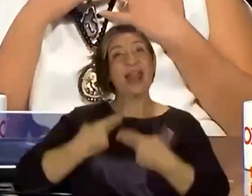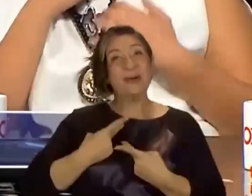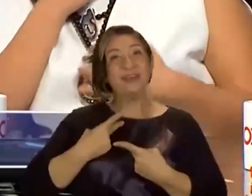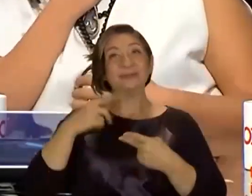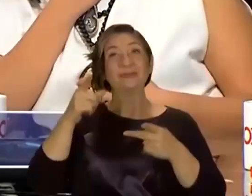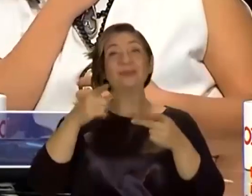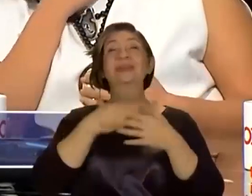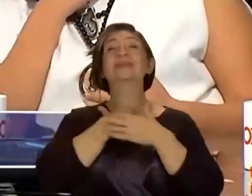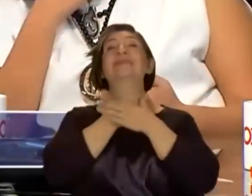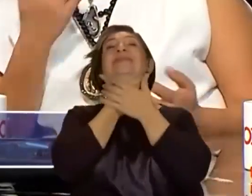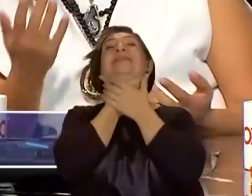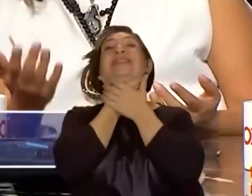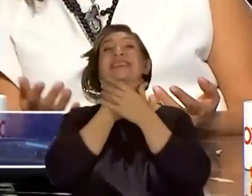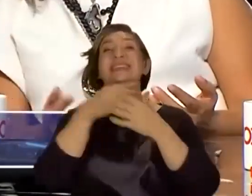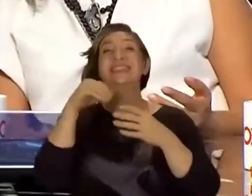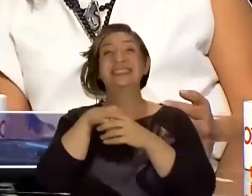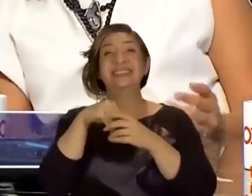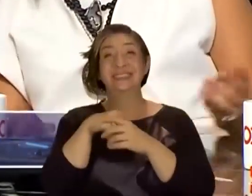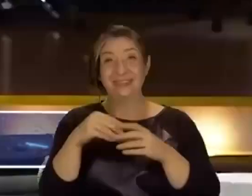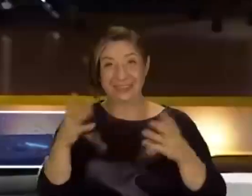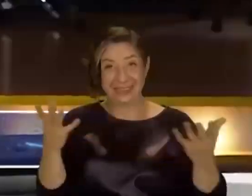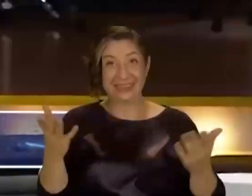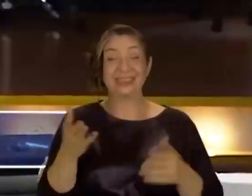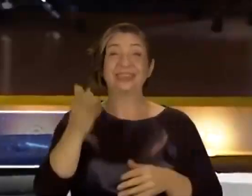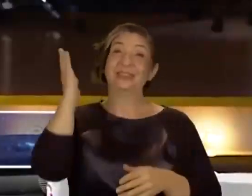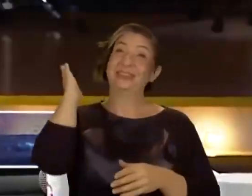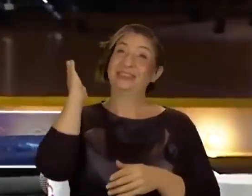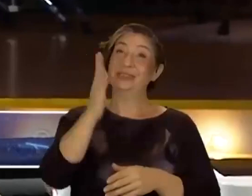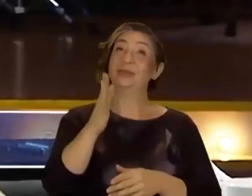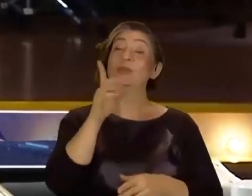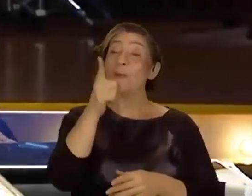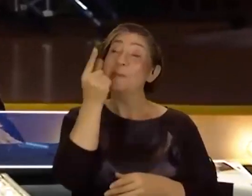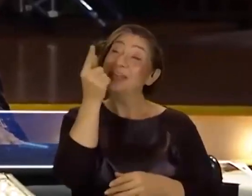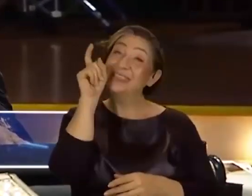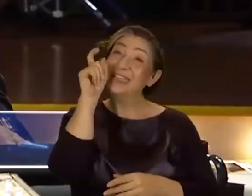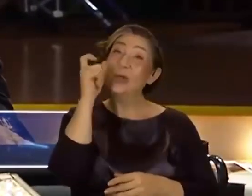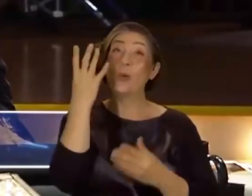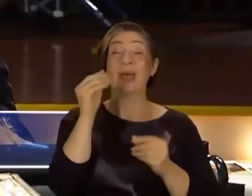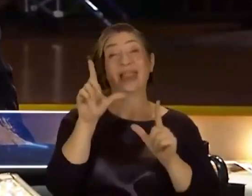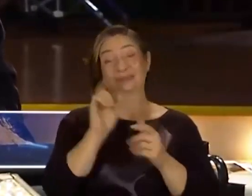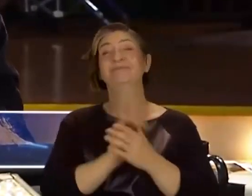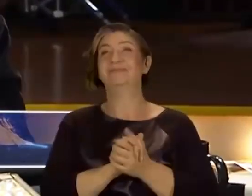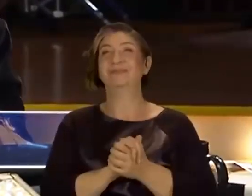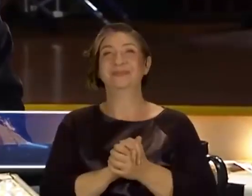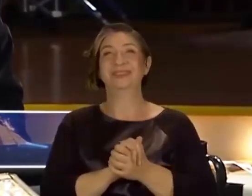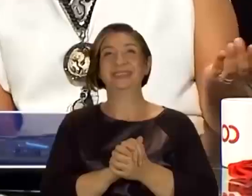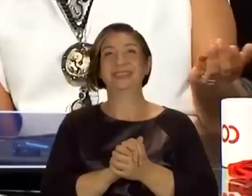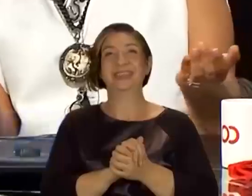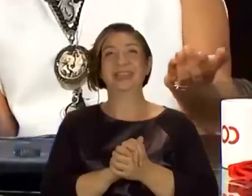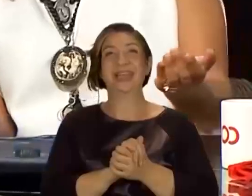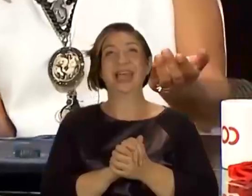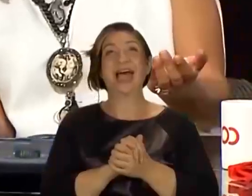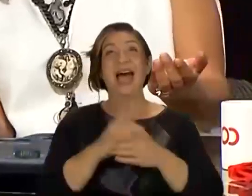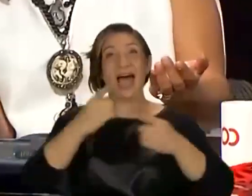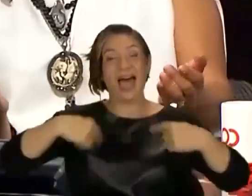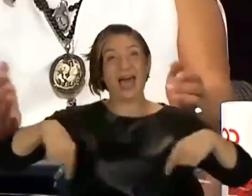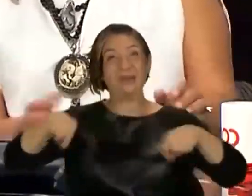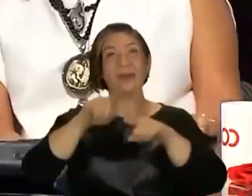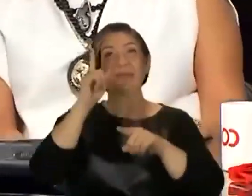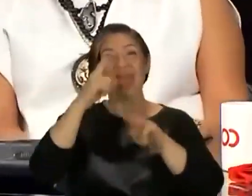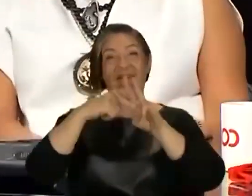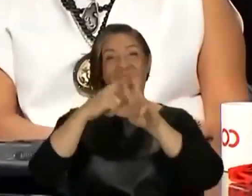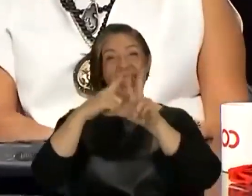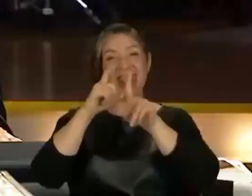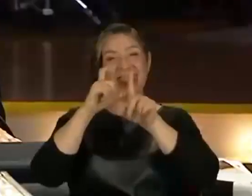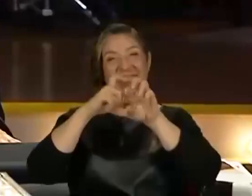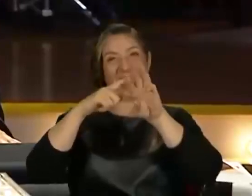versin böyle kapalı boğazlı geldim diye. Evet tabii ki ama işte bu artık şimdi böyle, evet. Aramızda bir tek